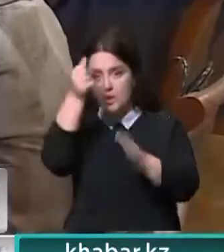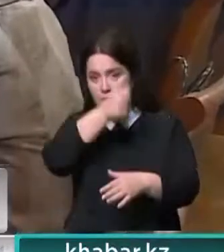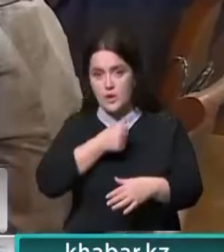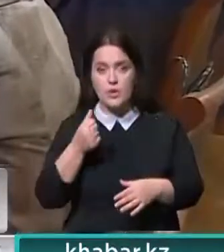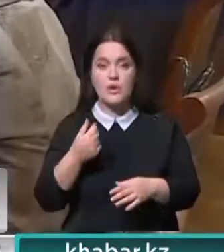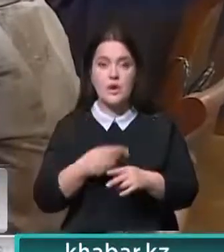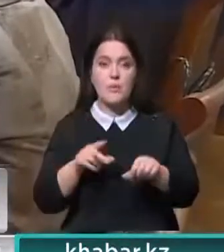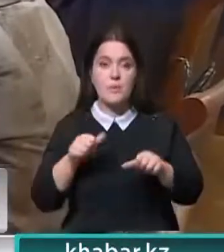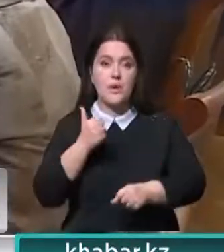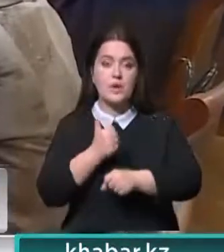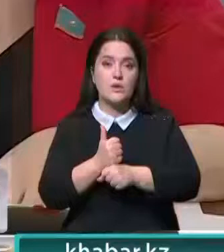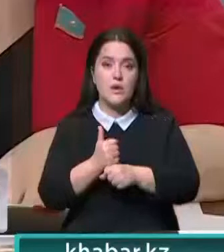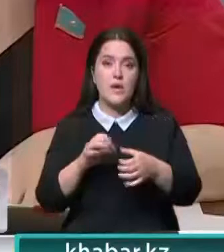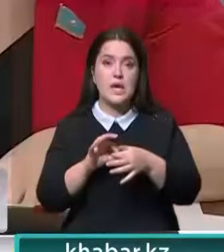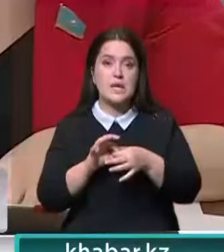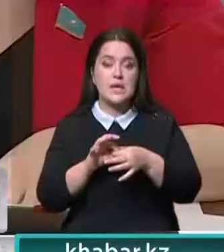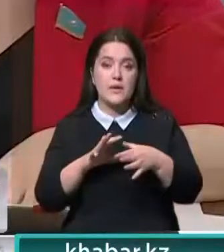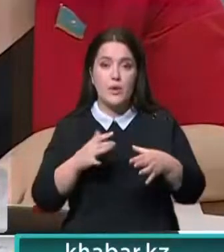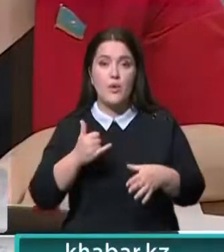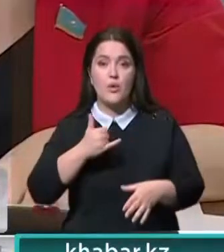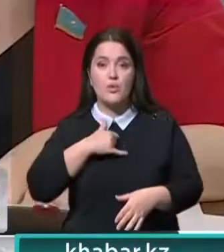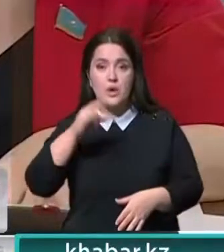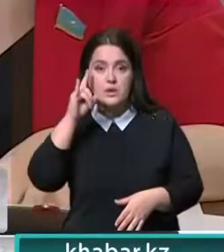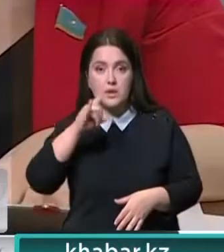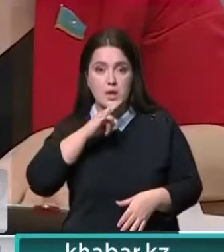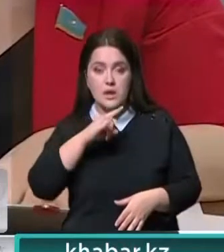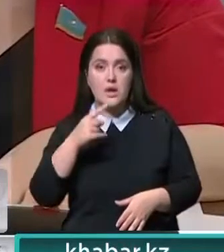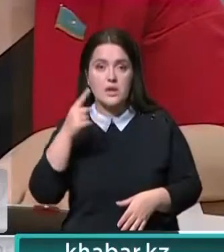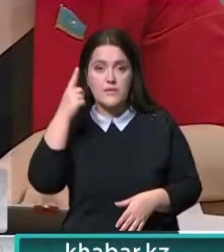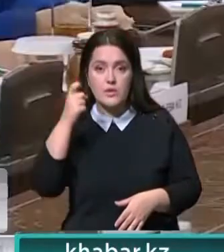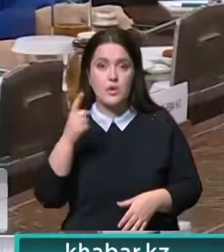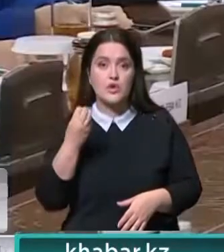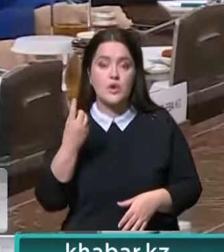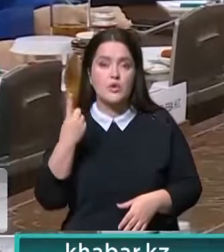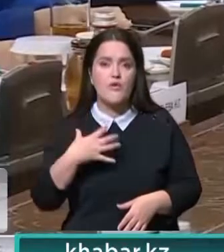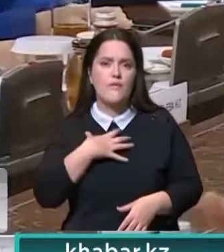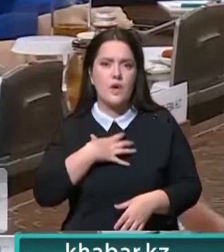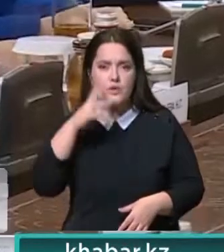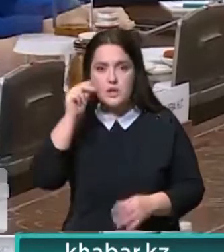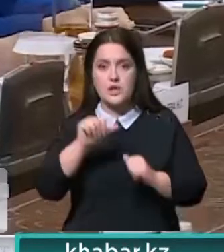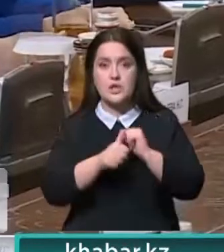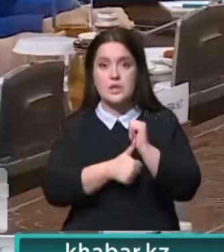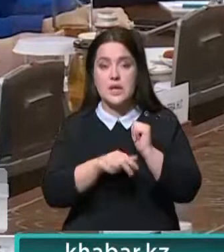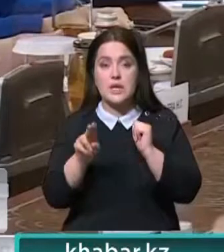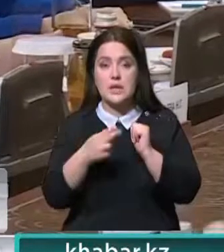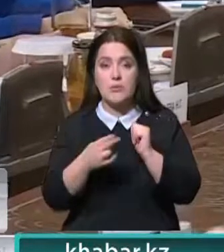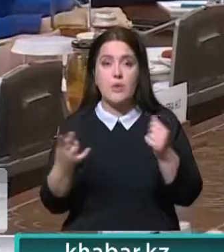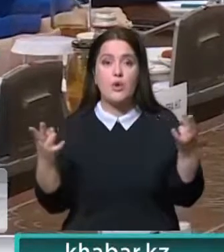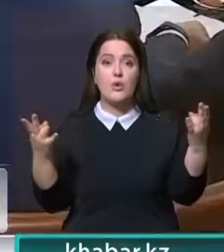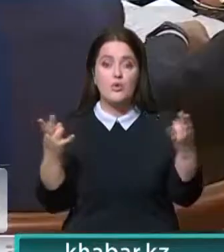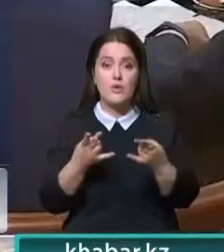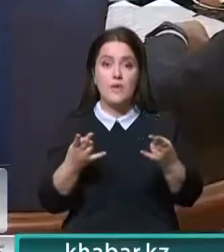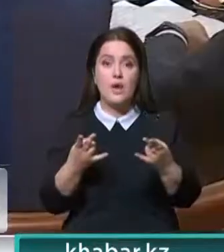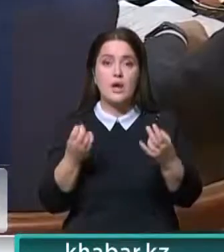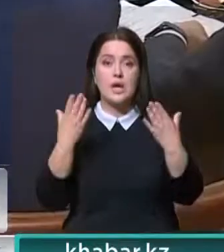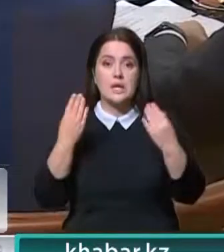года, и он стал правовой основой независимости нашей страны. Спикер заявил, что еще одну важную дату, 16 декабря,